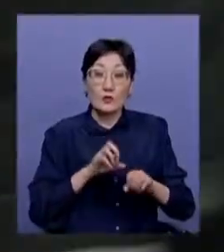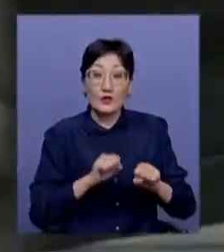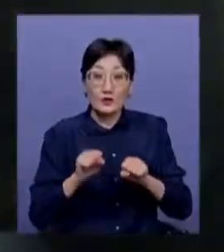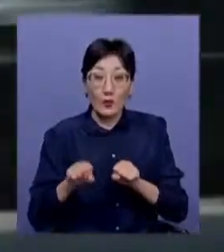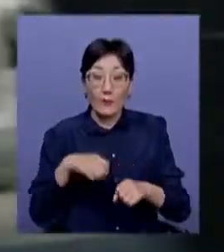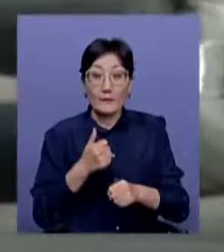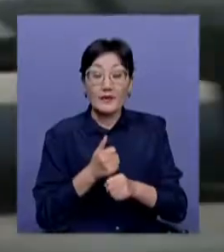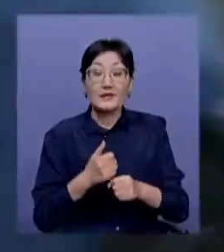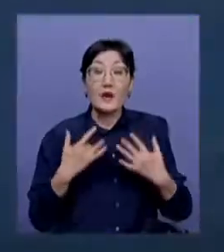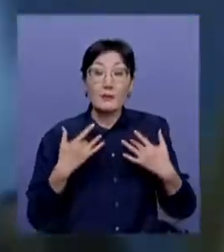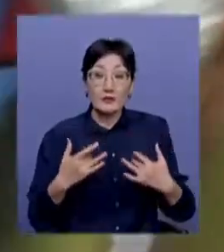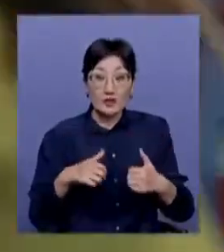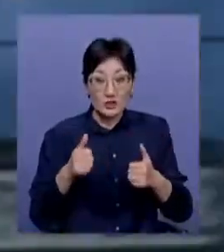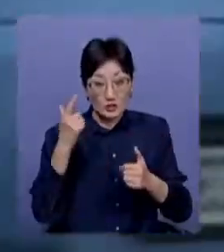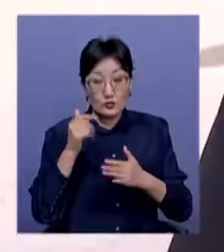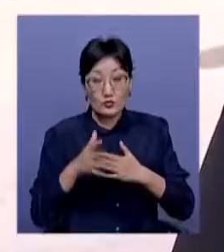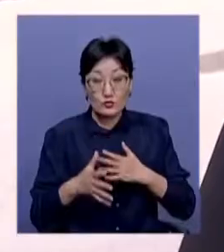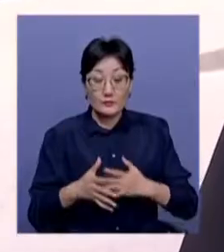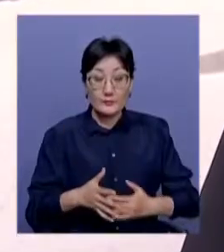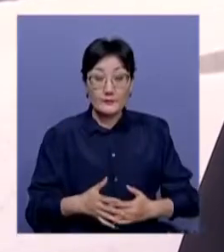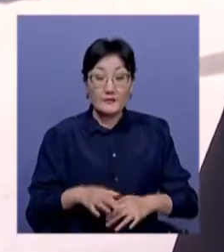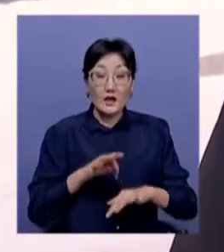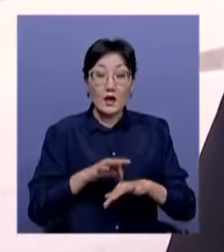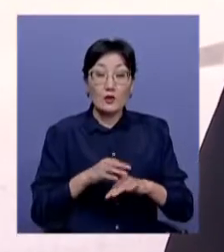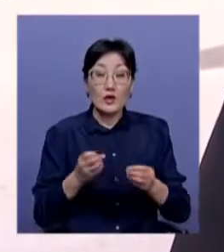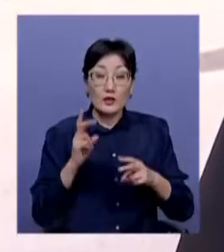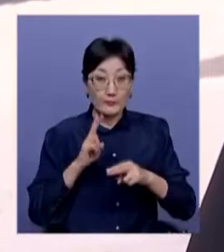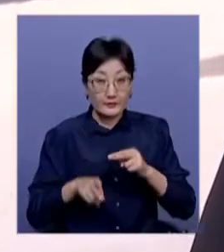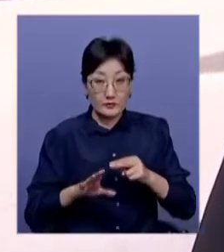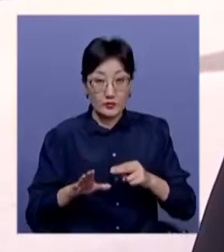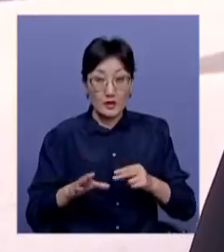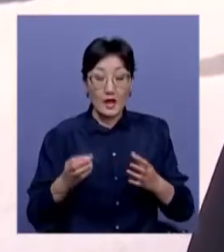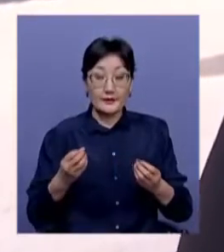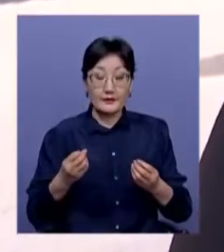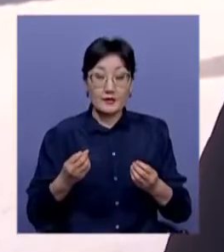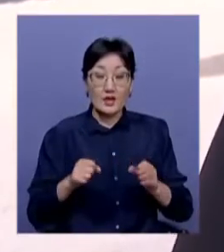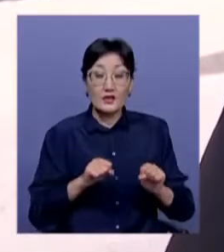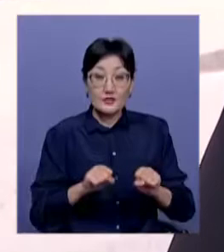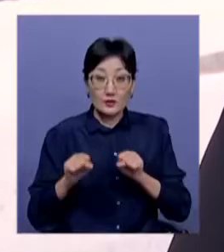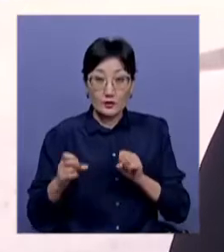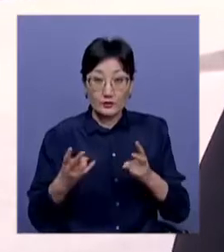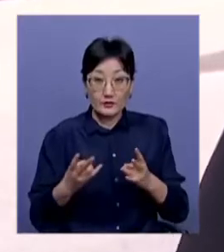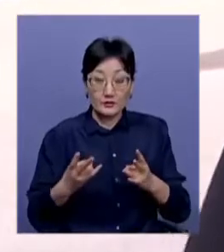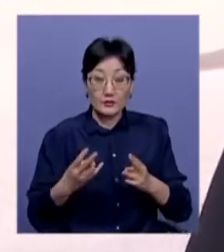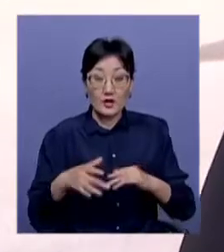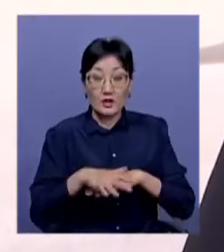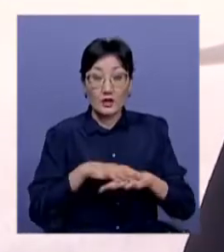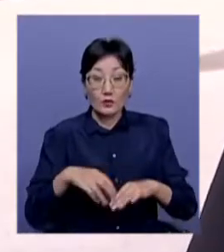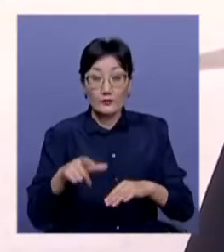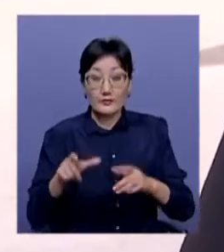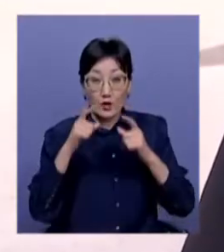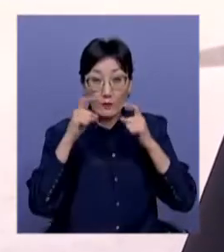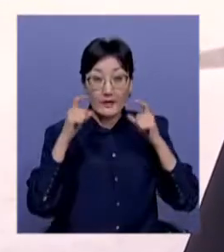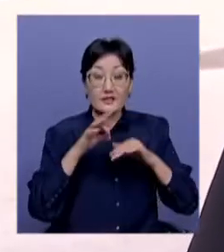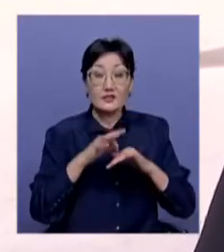алудағы басты талап екенін жақсы түсінеді. Ауру әлі біткен жоқ, әлі сақтану керек. Халқы маска тағып